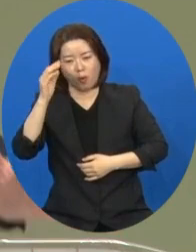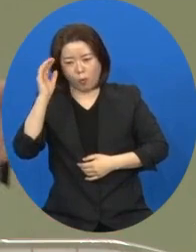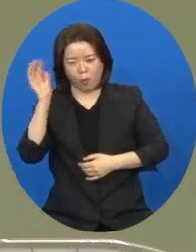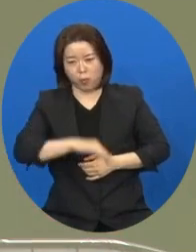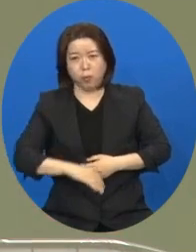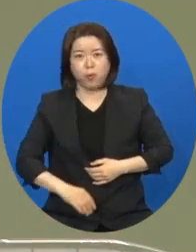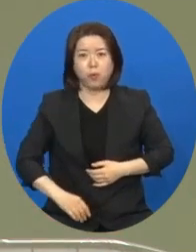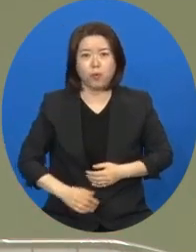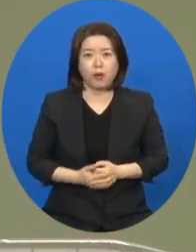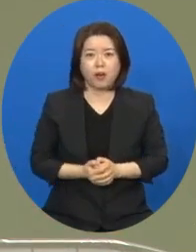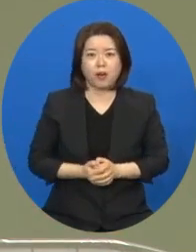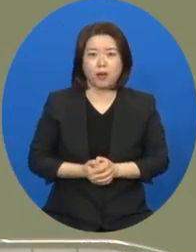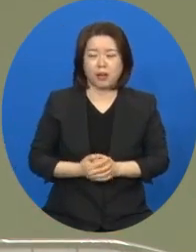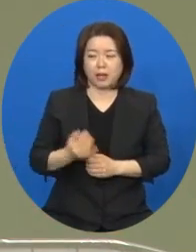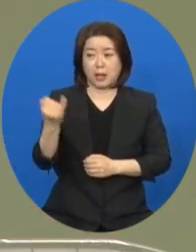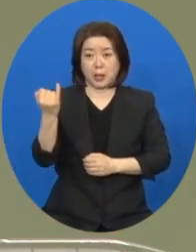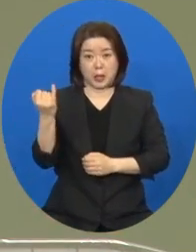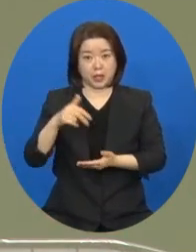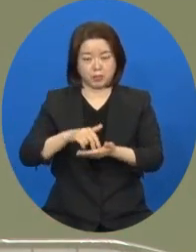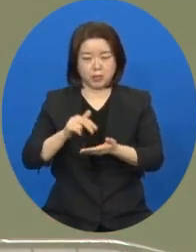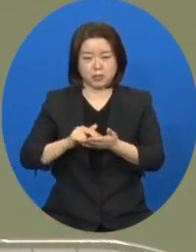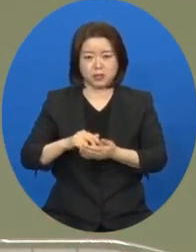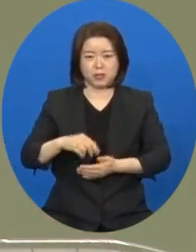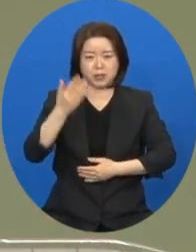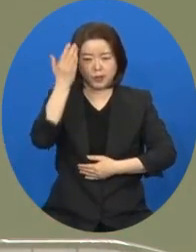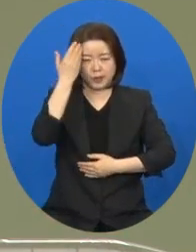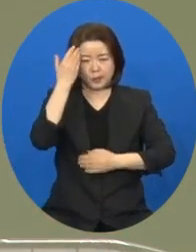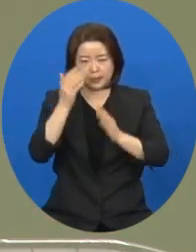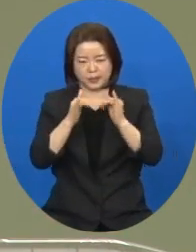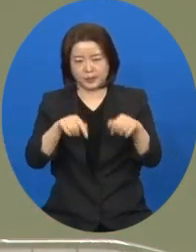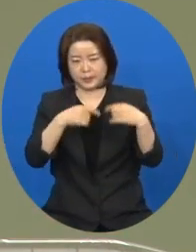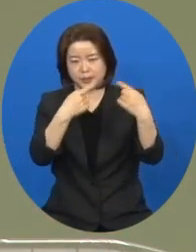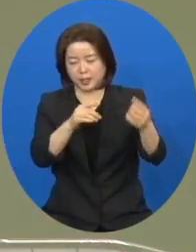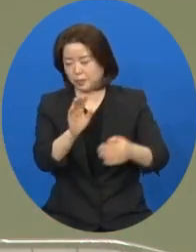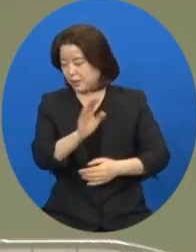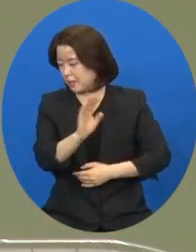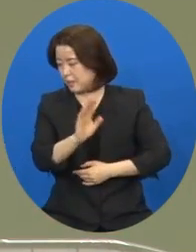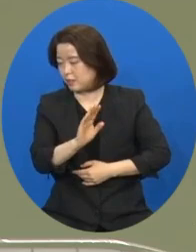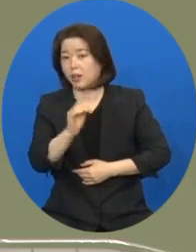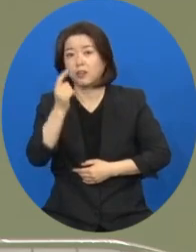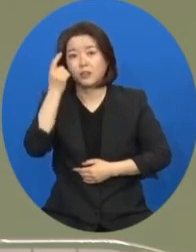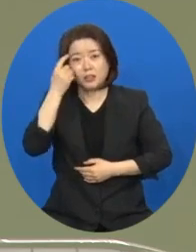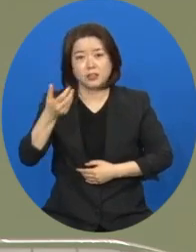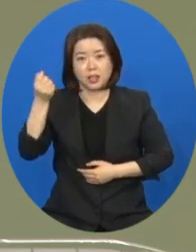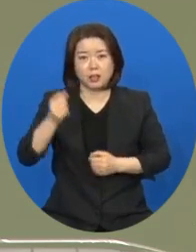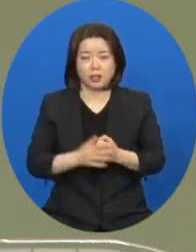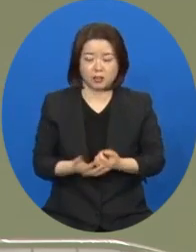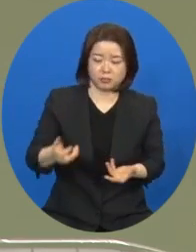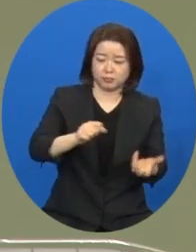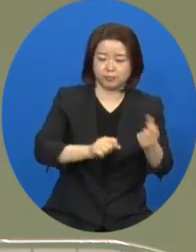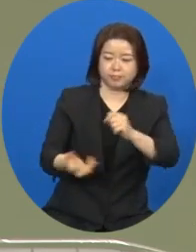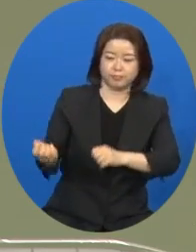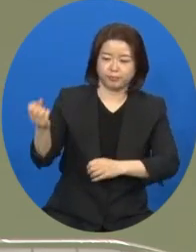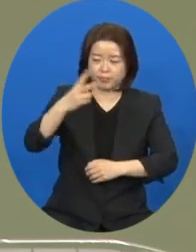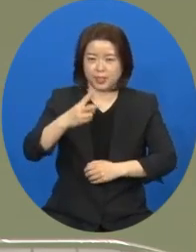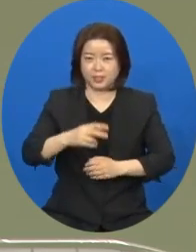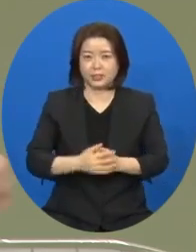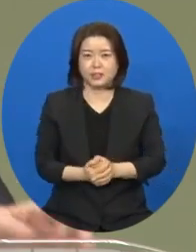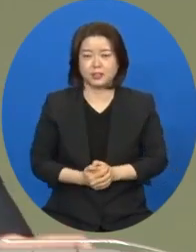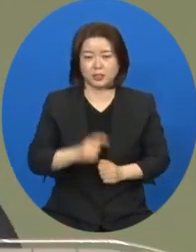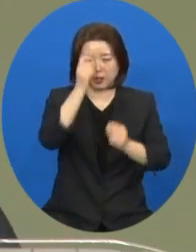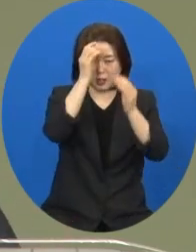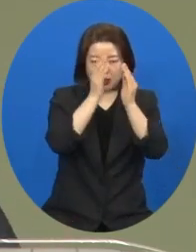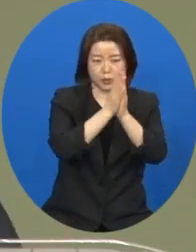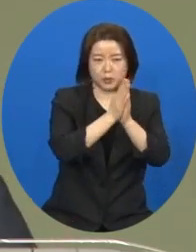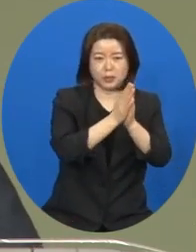이건 교양이 있는 사람들이 참여할 수 있는 곳이 아니더래요. 그래서 짐을 다시 싸가지고 기도원에서